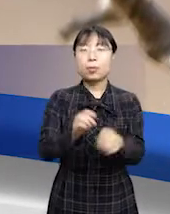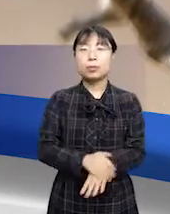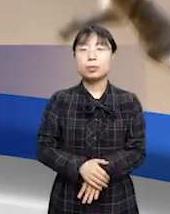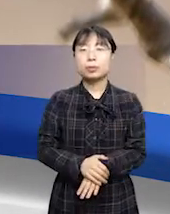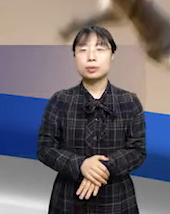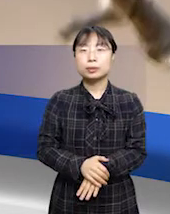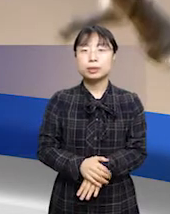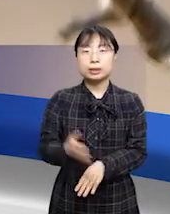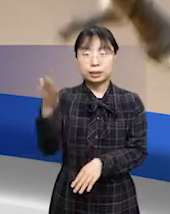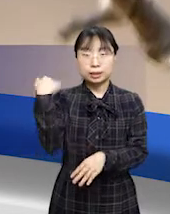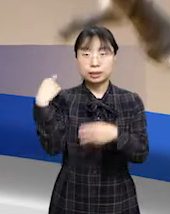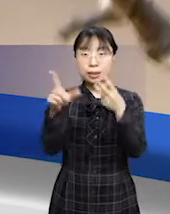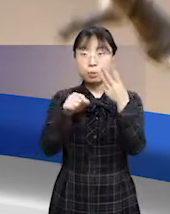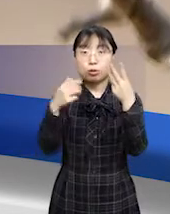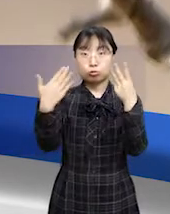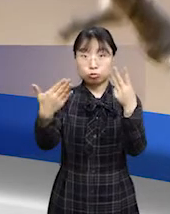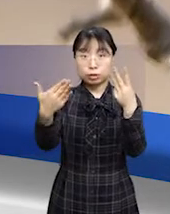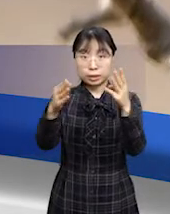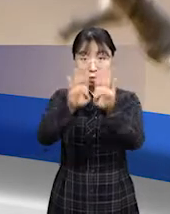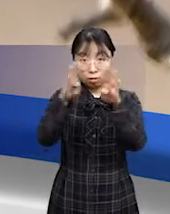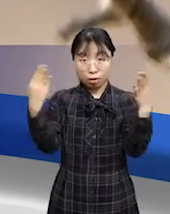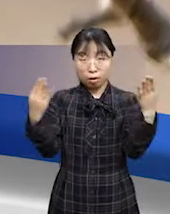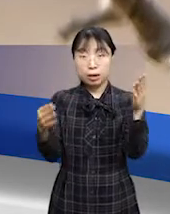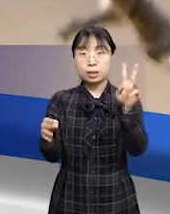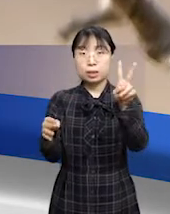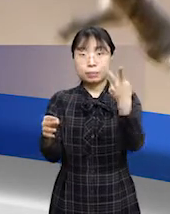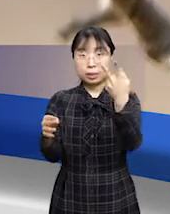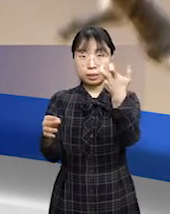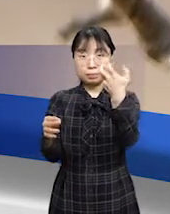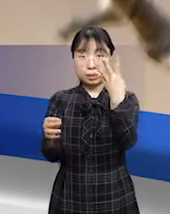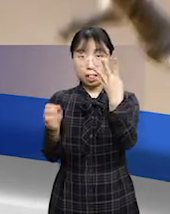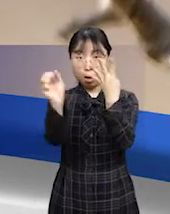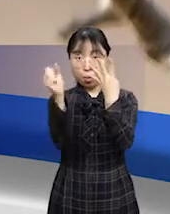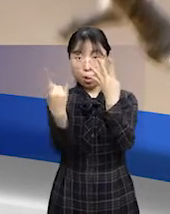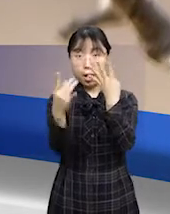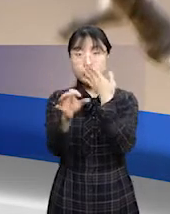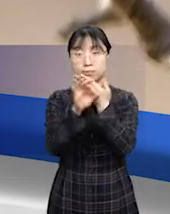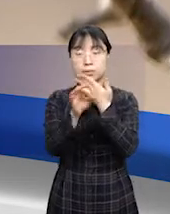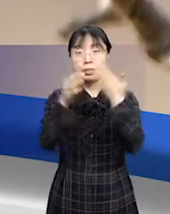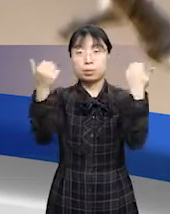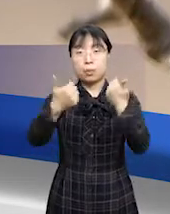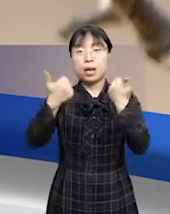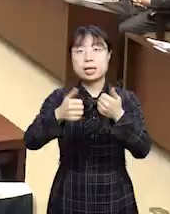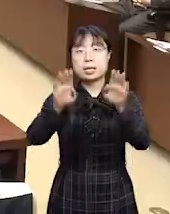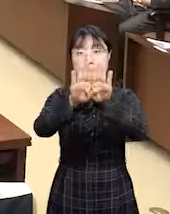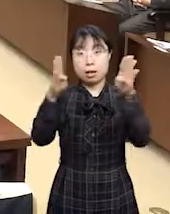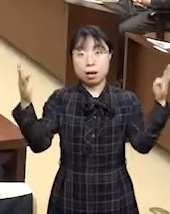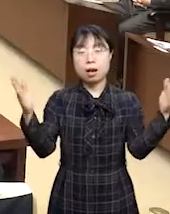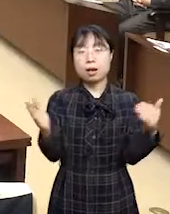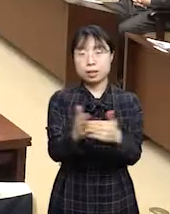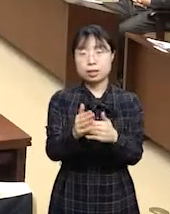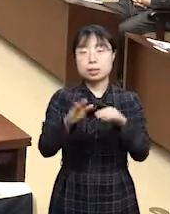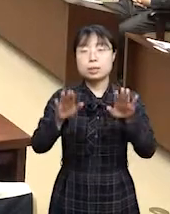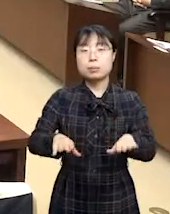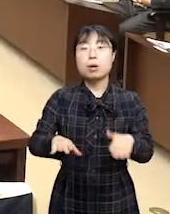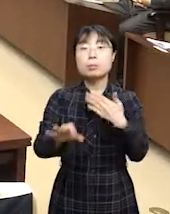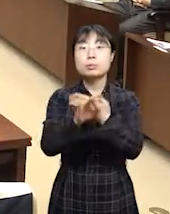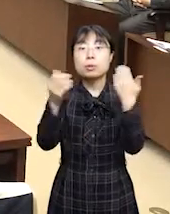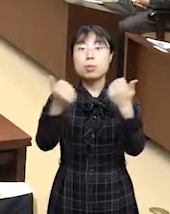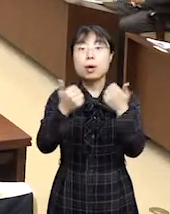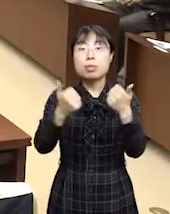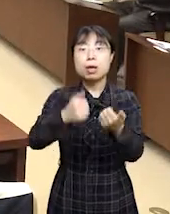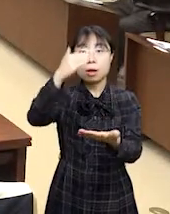9일 개회한 제274회 임시회의 3일간의 일정을 마무리했습니다. 이번